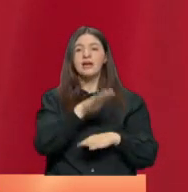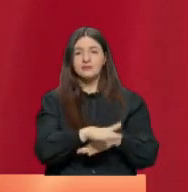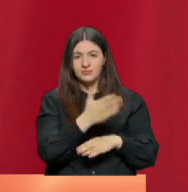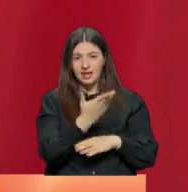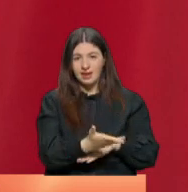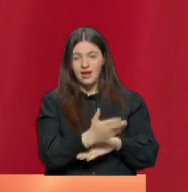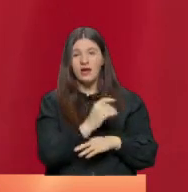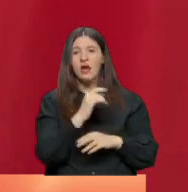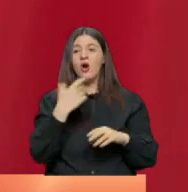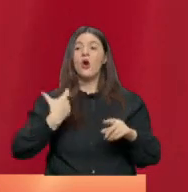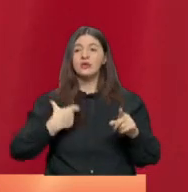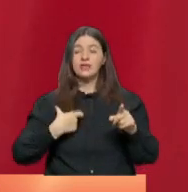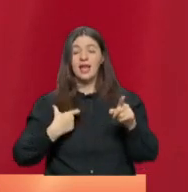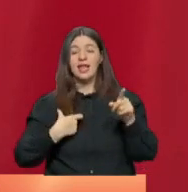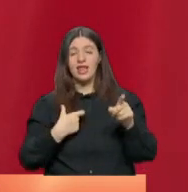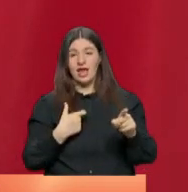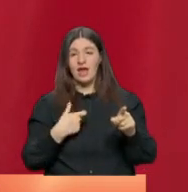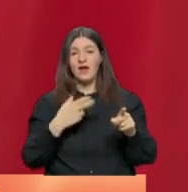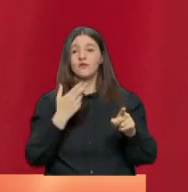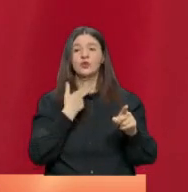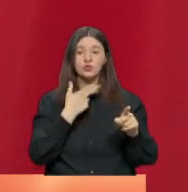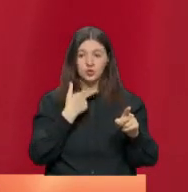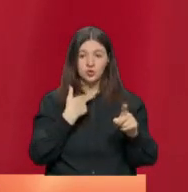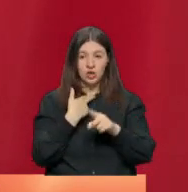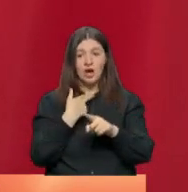adımlarda özellikle